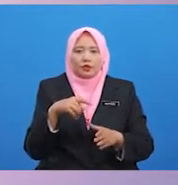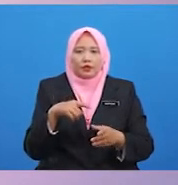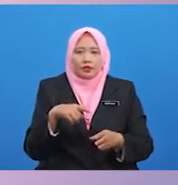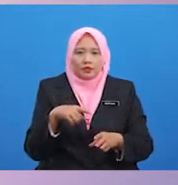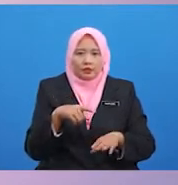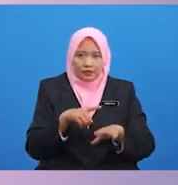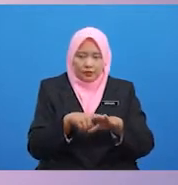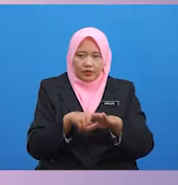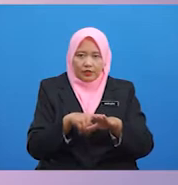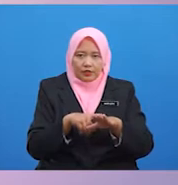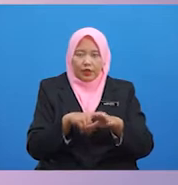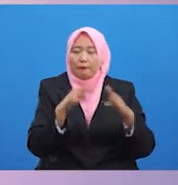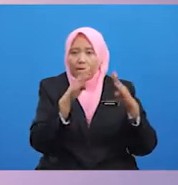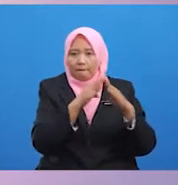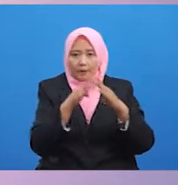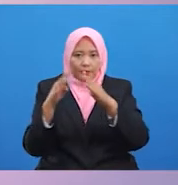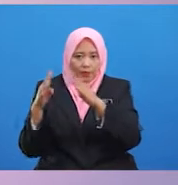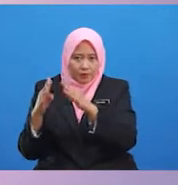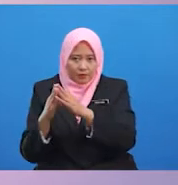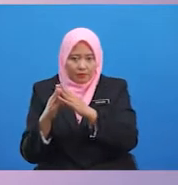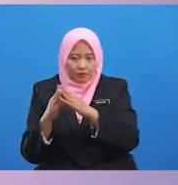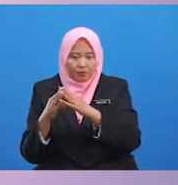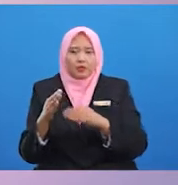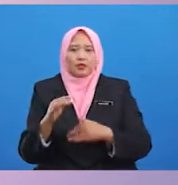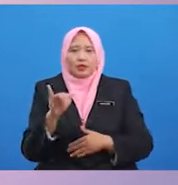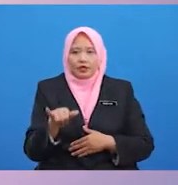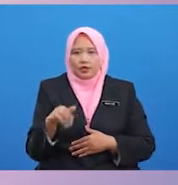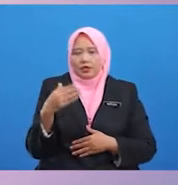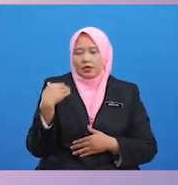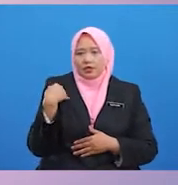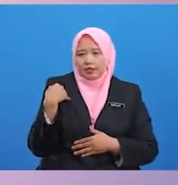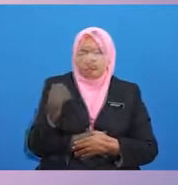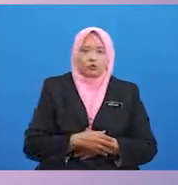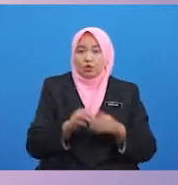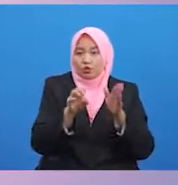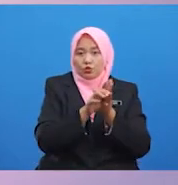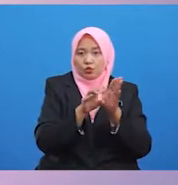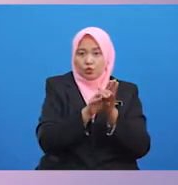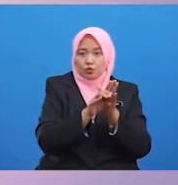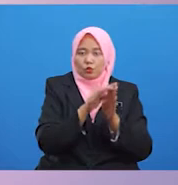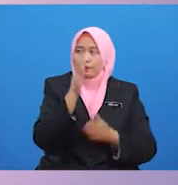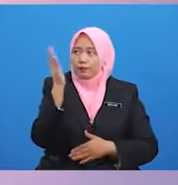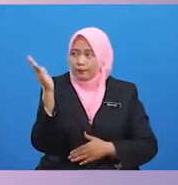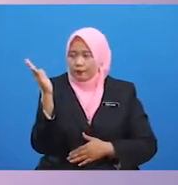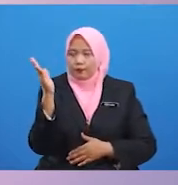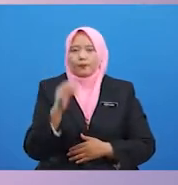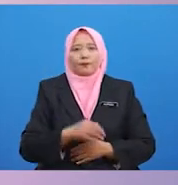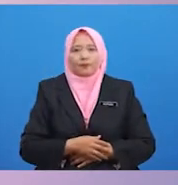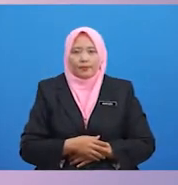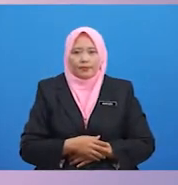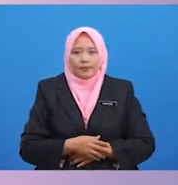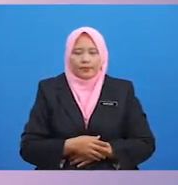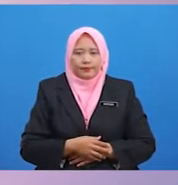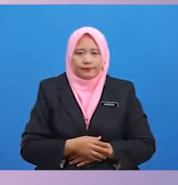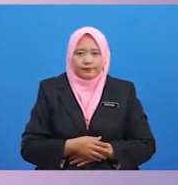laju antara bandar atau Electric Train Services ETS, transit aliran ringan atau Light